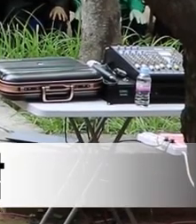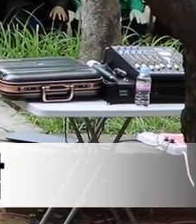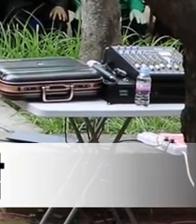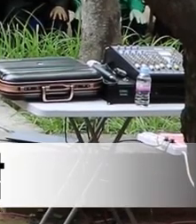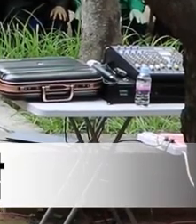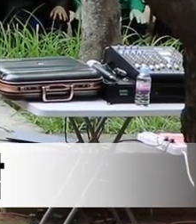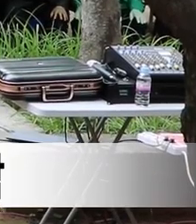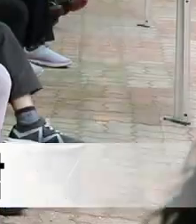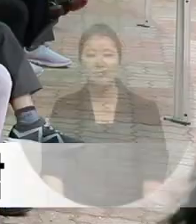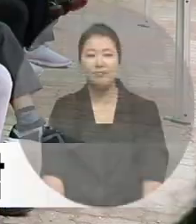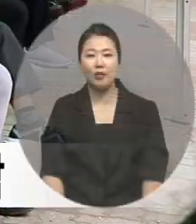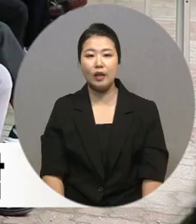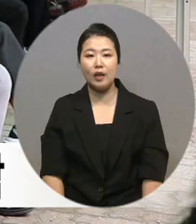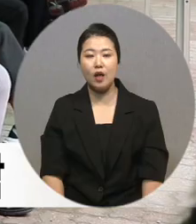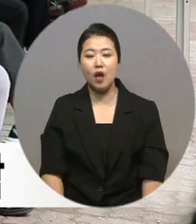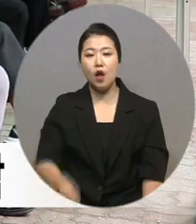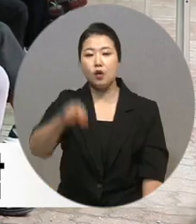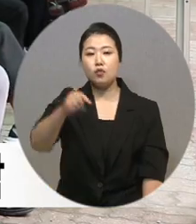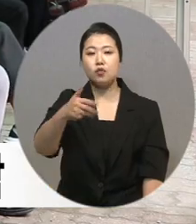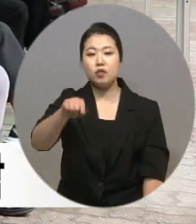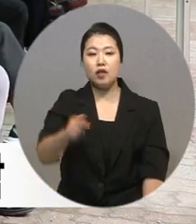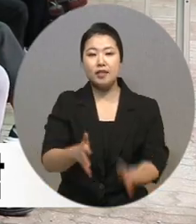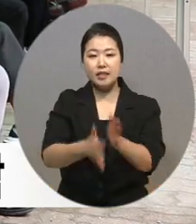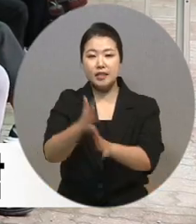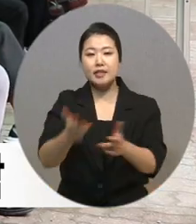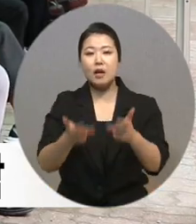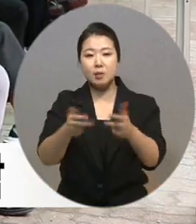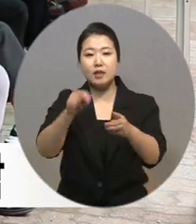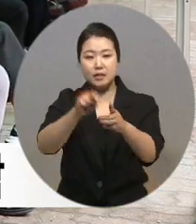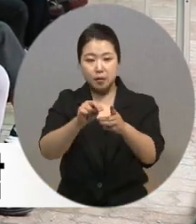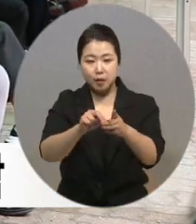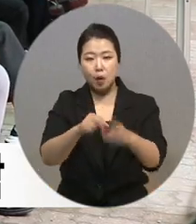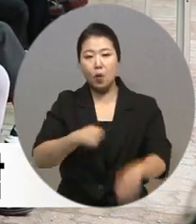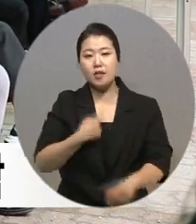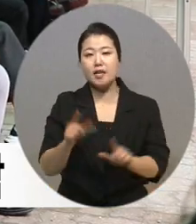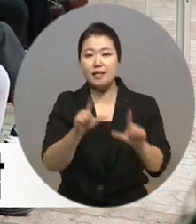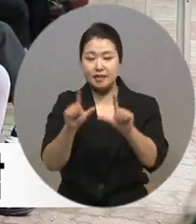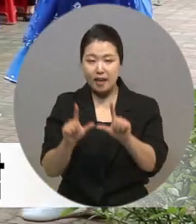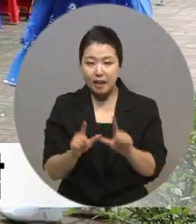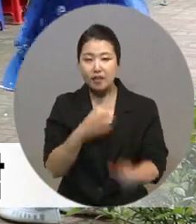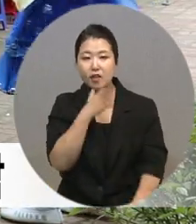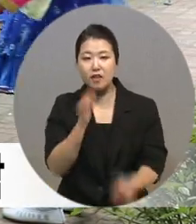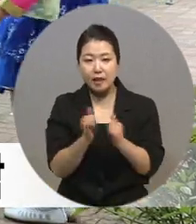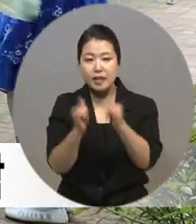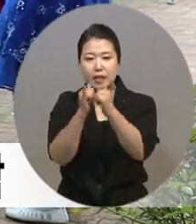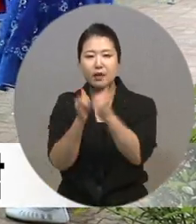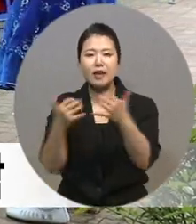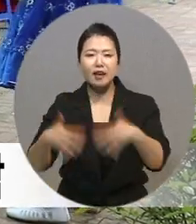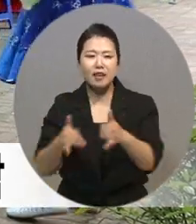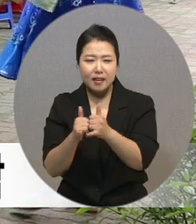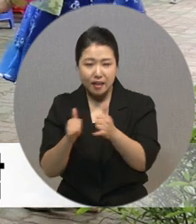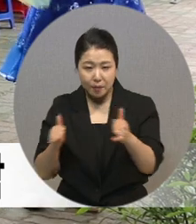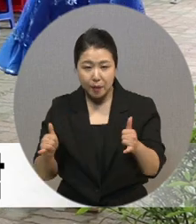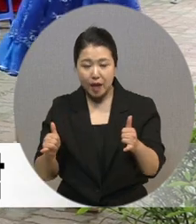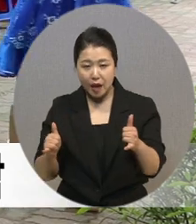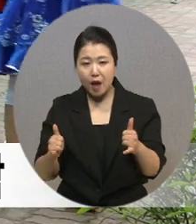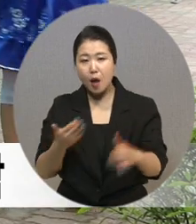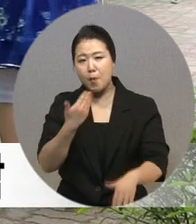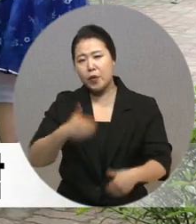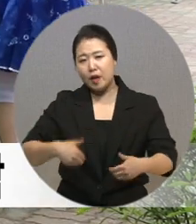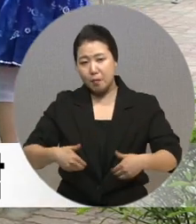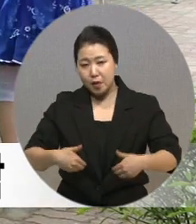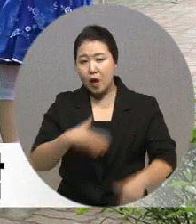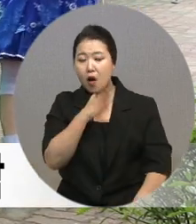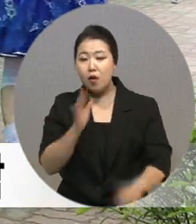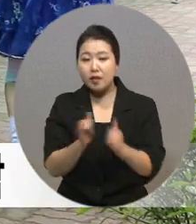있니다 순천시 자원봉사센터는 독 어신 배력 계층 등 우리 지역 사회의 식사 지원이 필요한